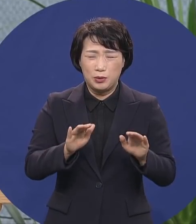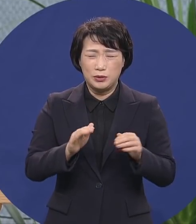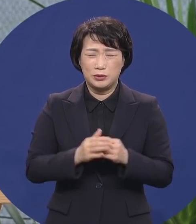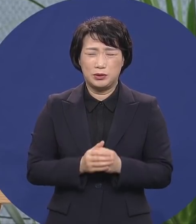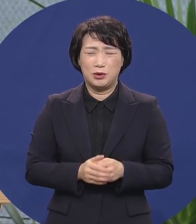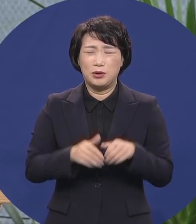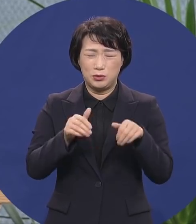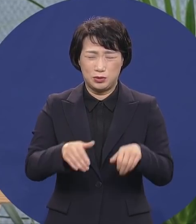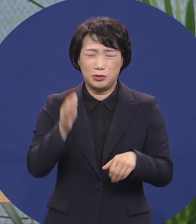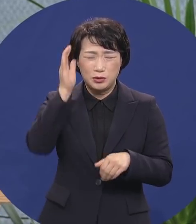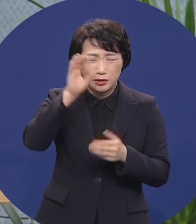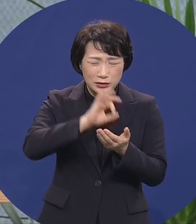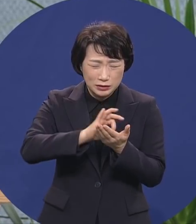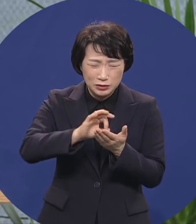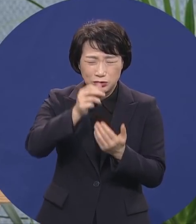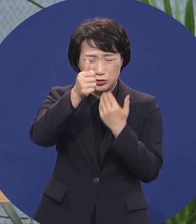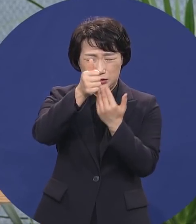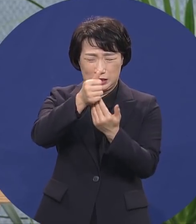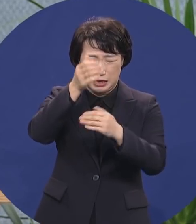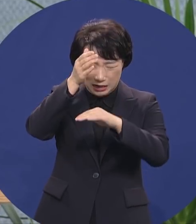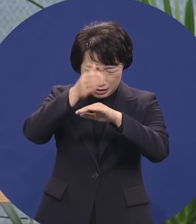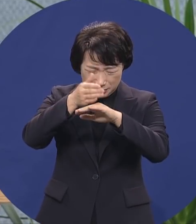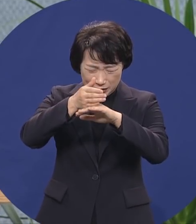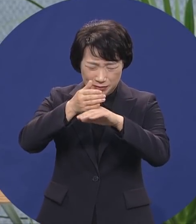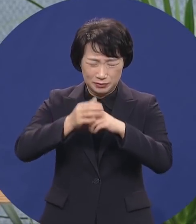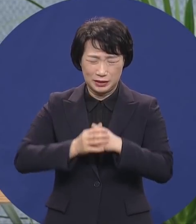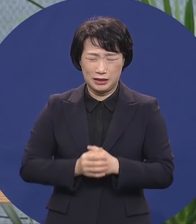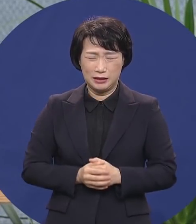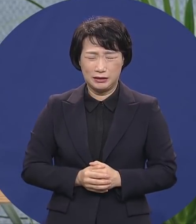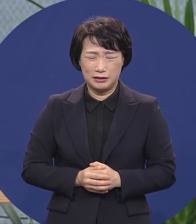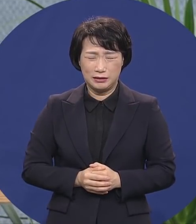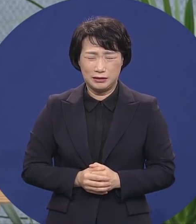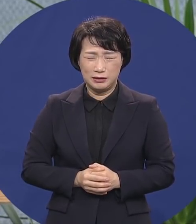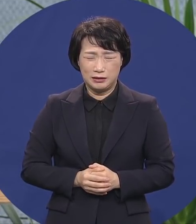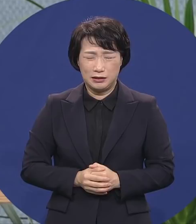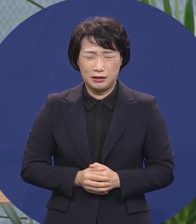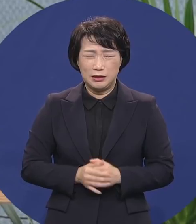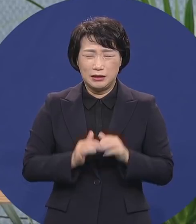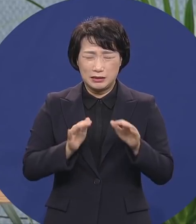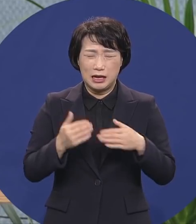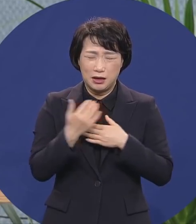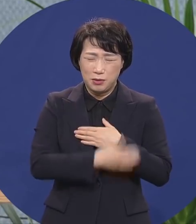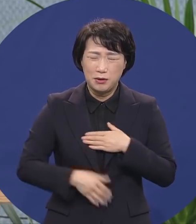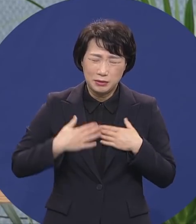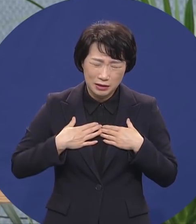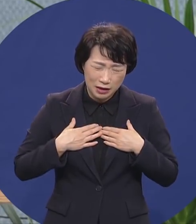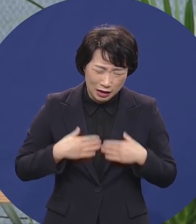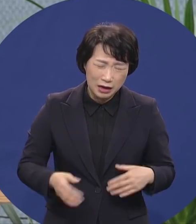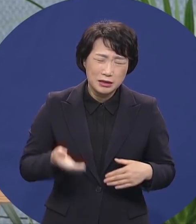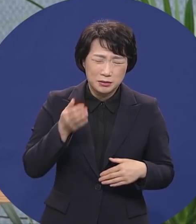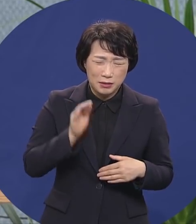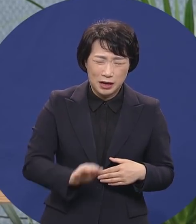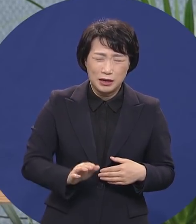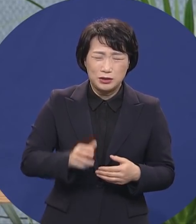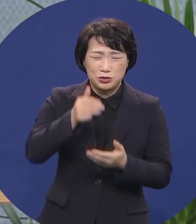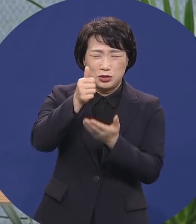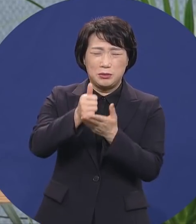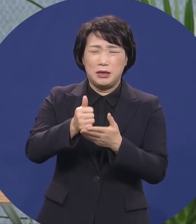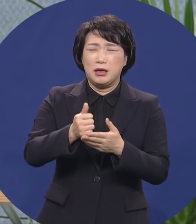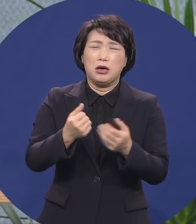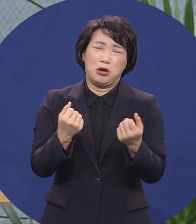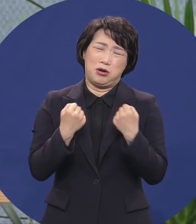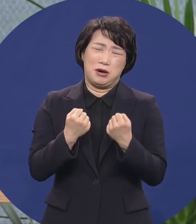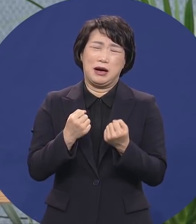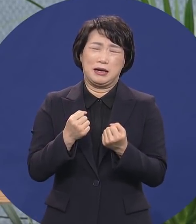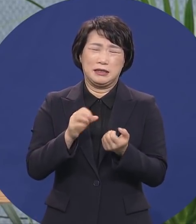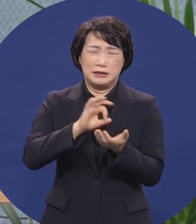오늘도 종을 사용하신 주님 감사합니다. 신인 연약한 육체를 안 그런